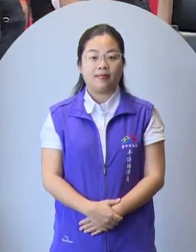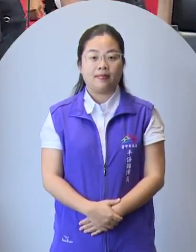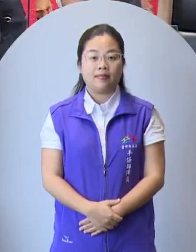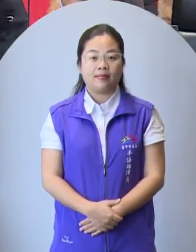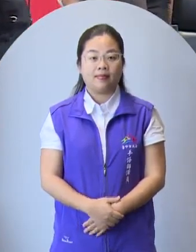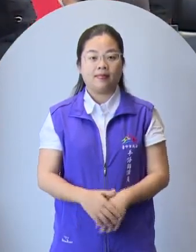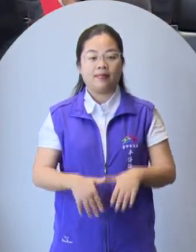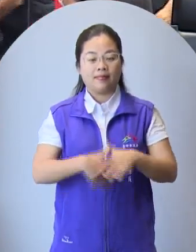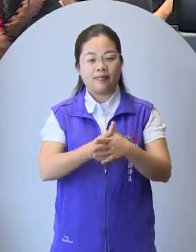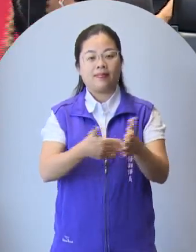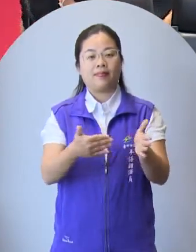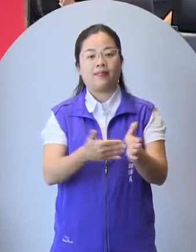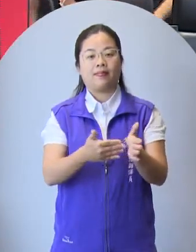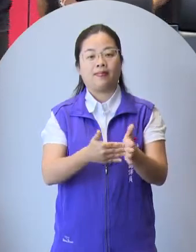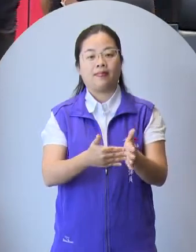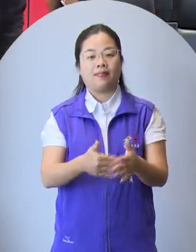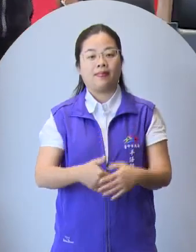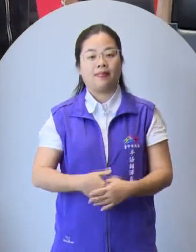颁奖到此结束。